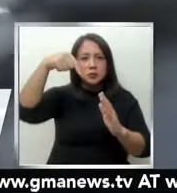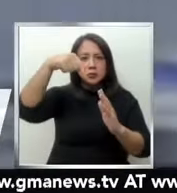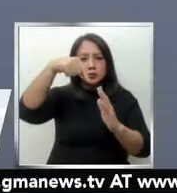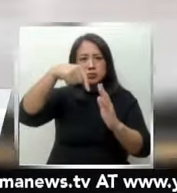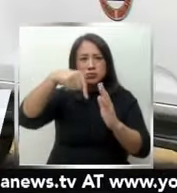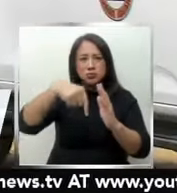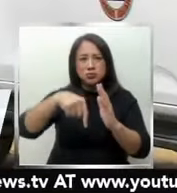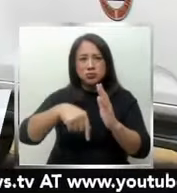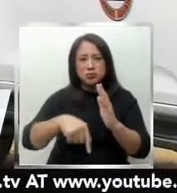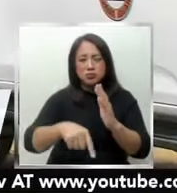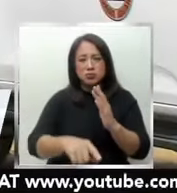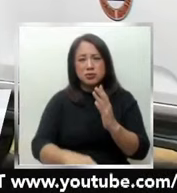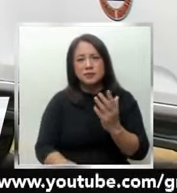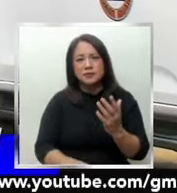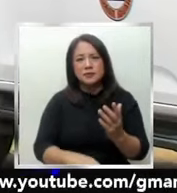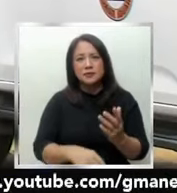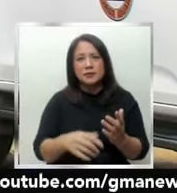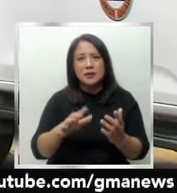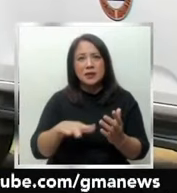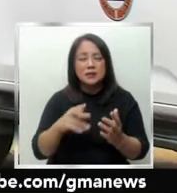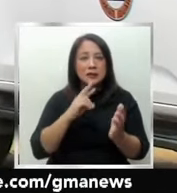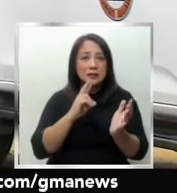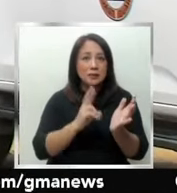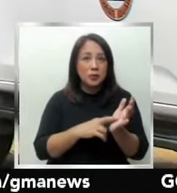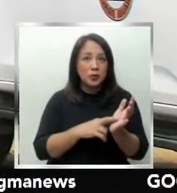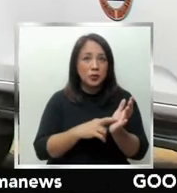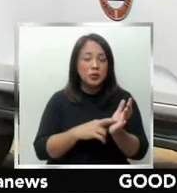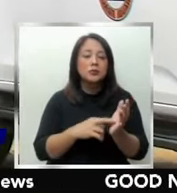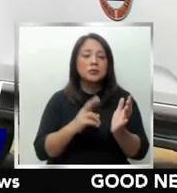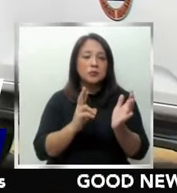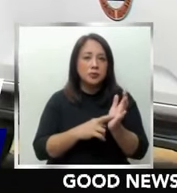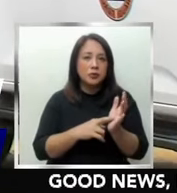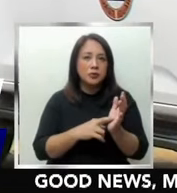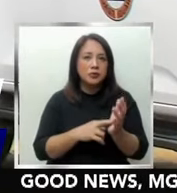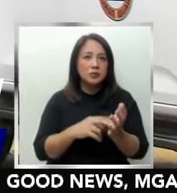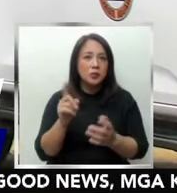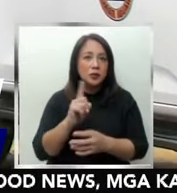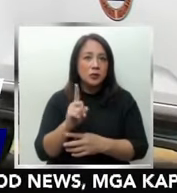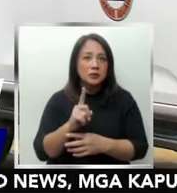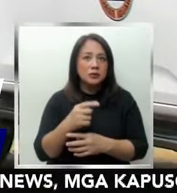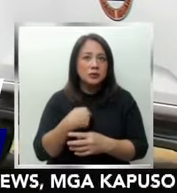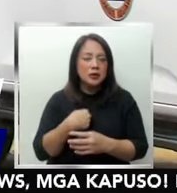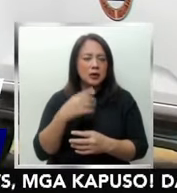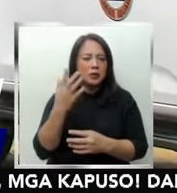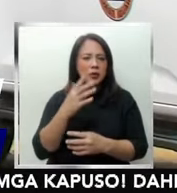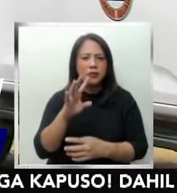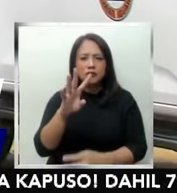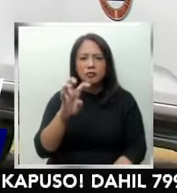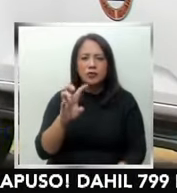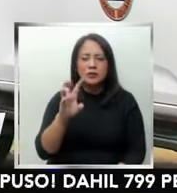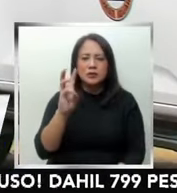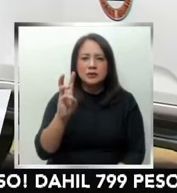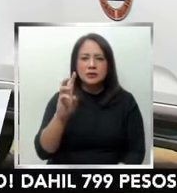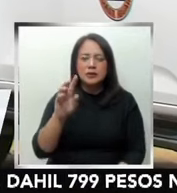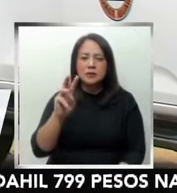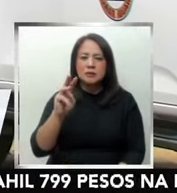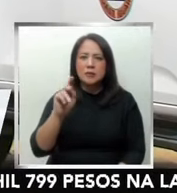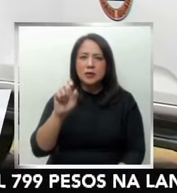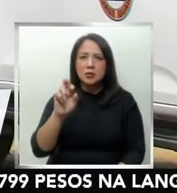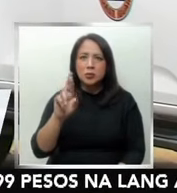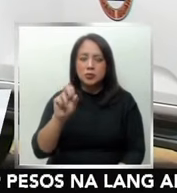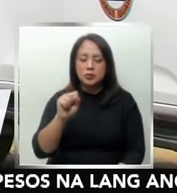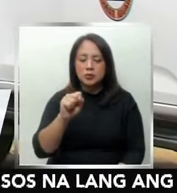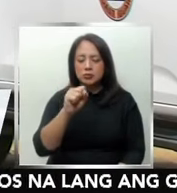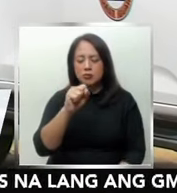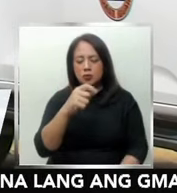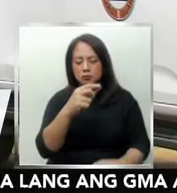tanker sa report na nakarating sa Philippine coast guard headquarters nasa lalim na 460 m ang pinaglubugan ng empty